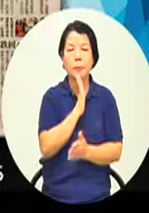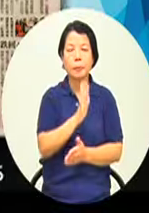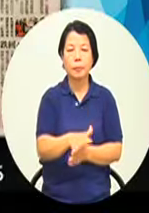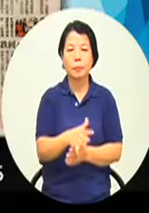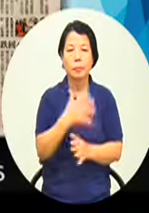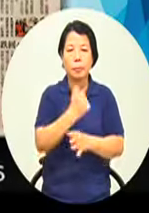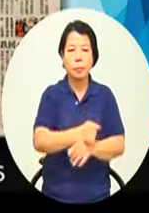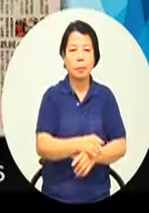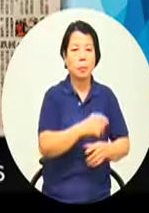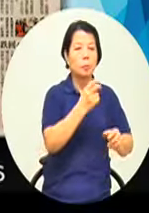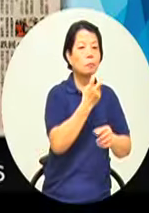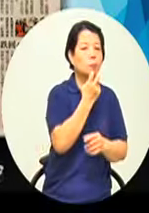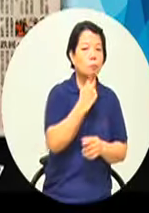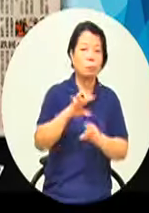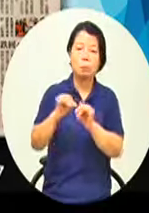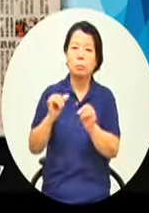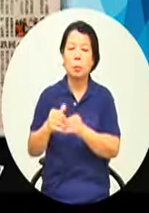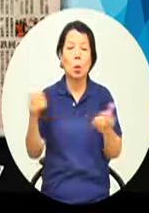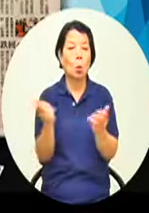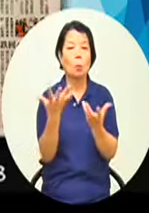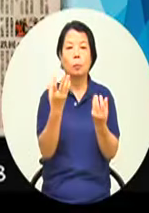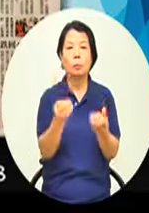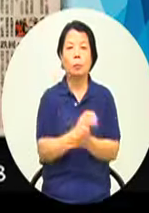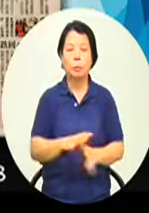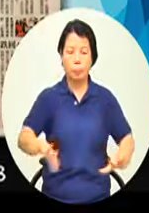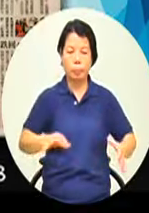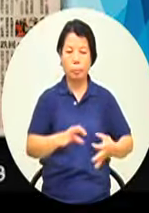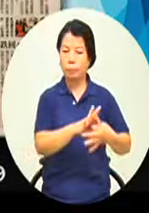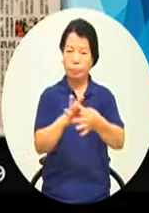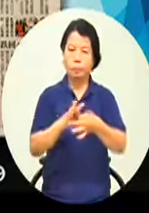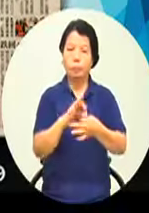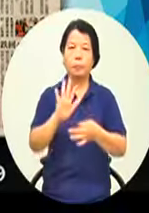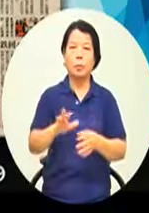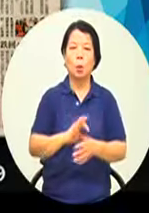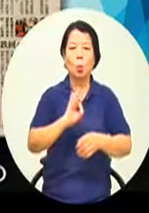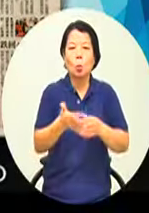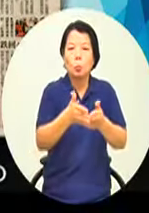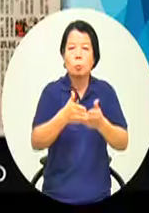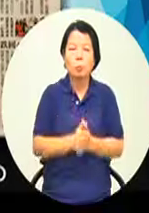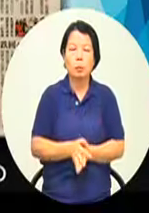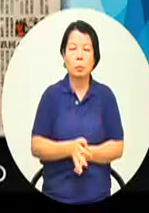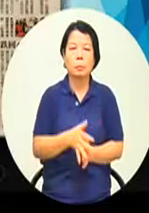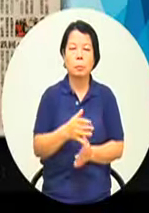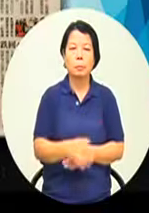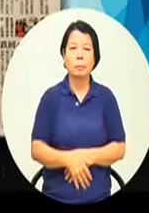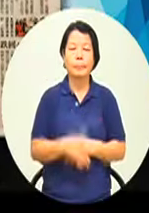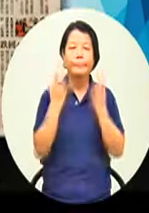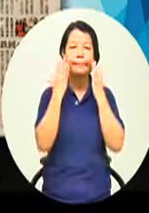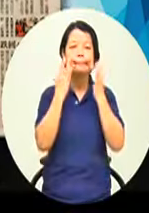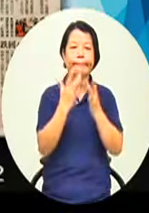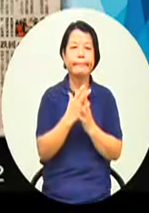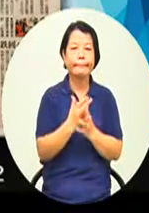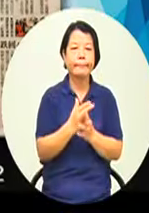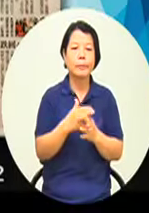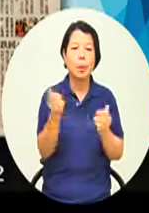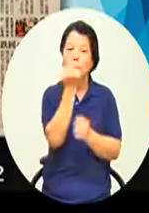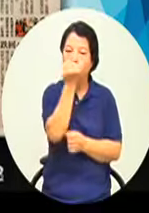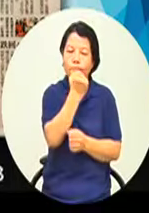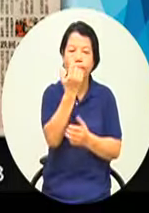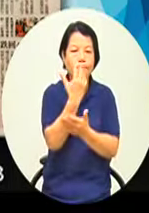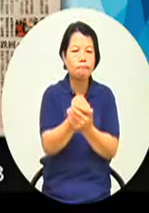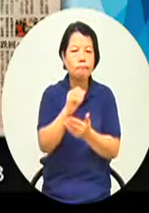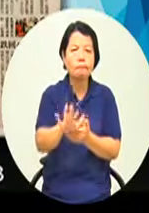中央跟地方的问题啊，那我们已经一条边了，为什么我们还会有菜虫这个问题存在？其实我觉